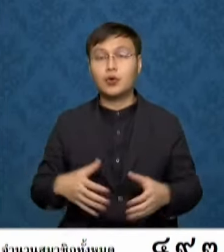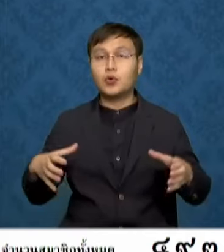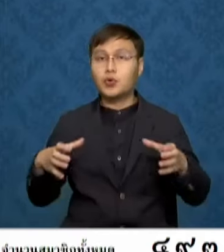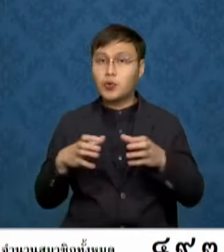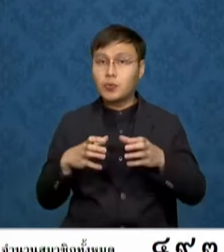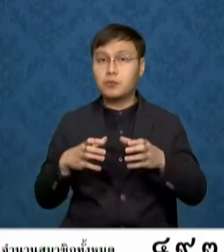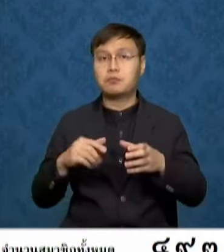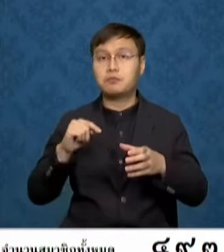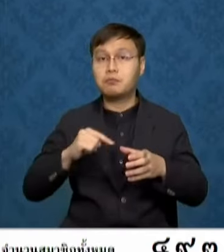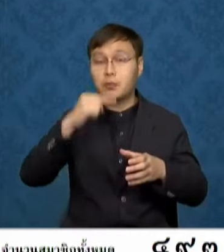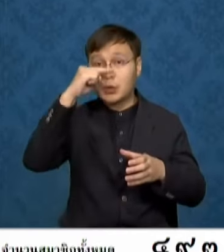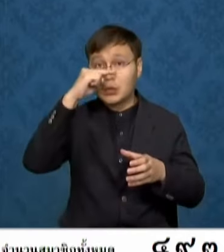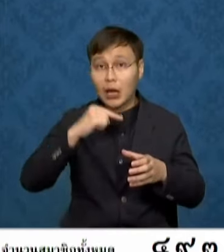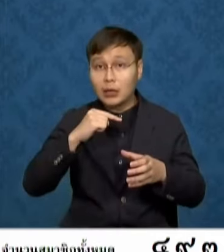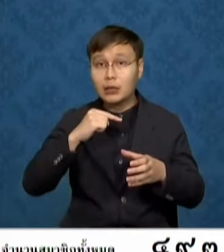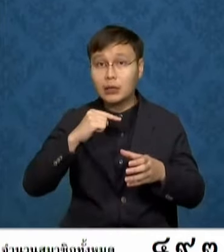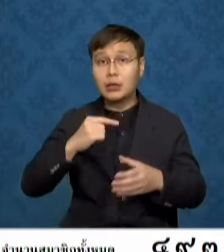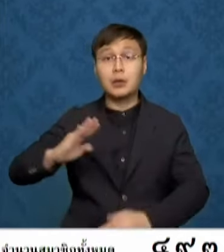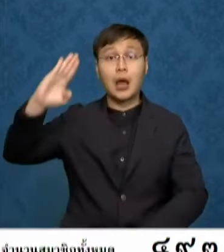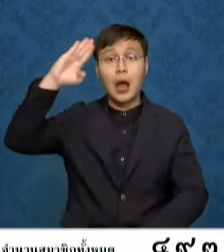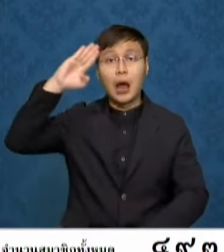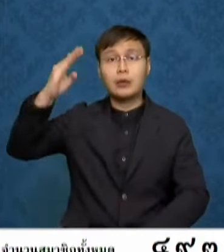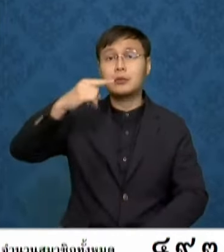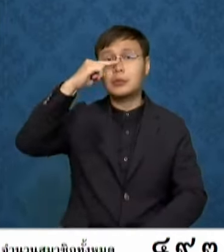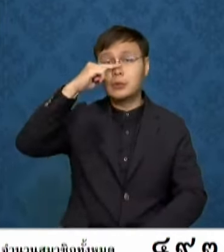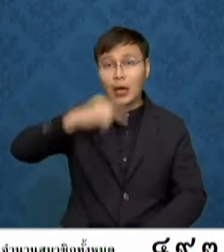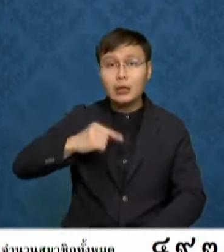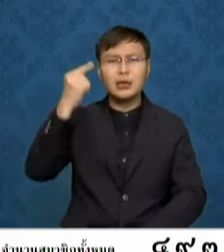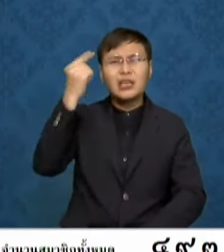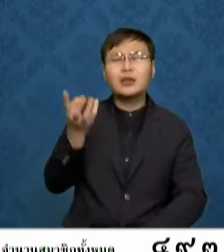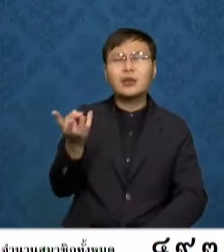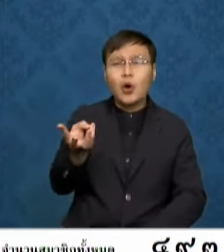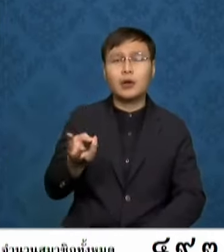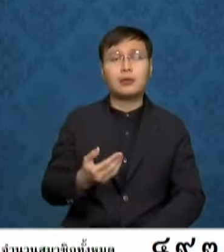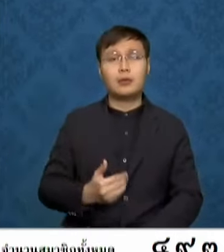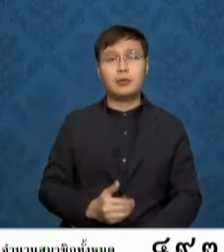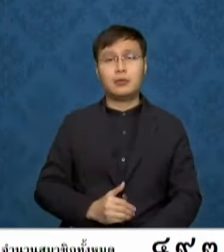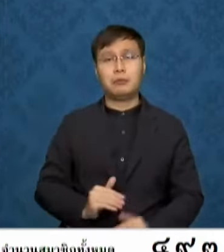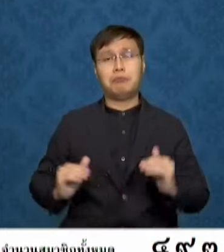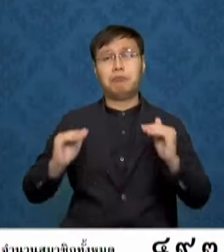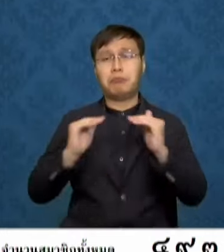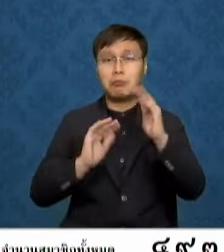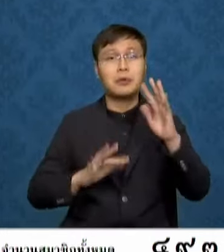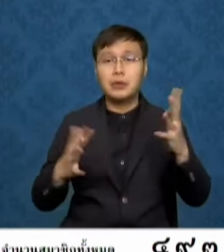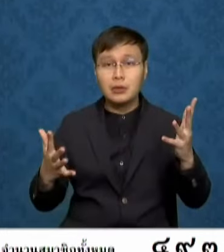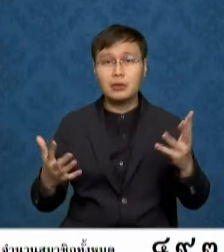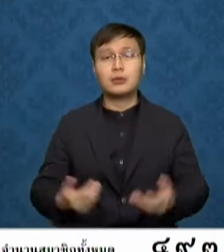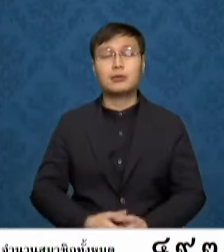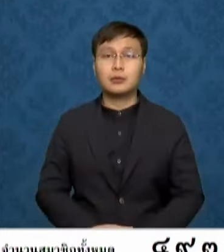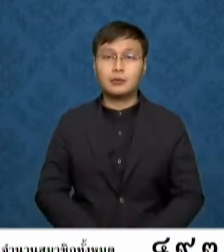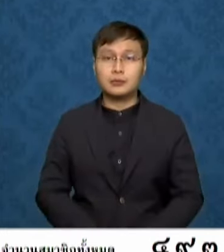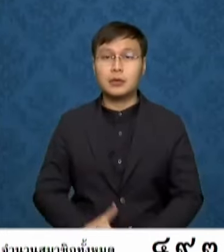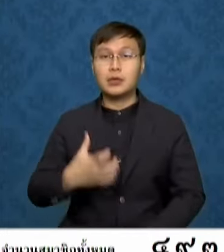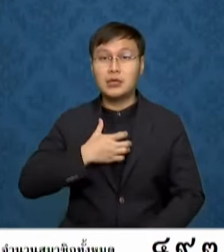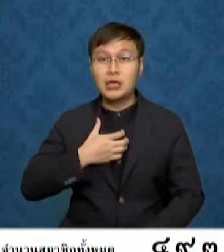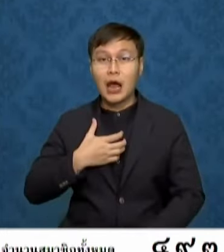ไทยรัฐไทยกองทัพไทยคิดน้อยไปครับกับเรื่องความอยุติธรรมแบบนี้ท่านประธานครับผมอยาก